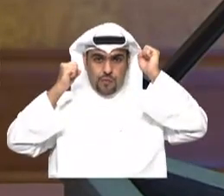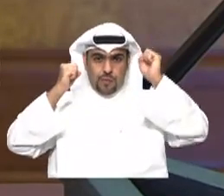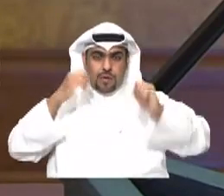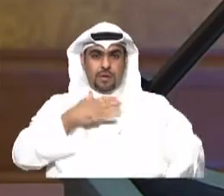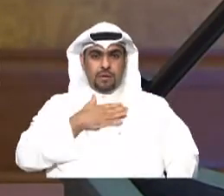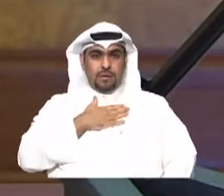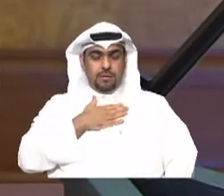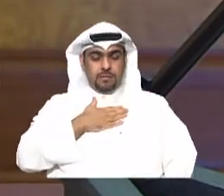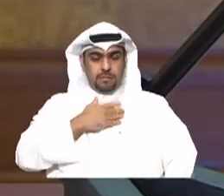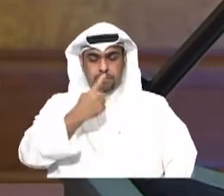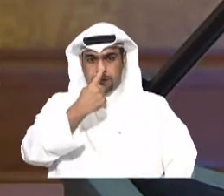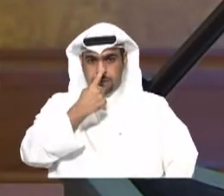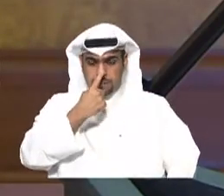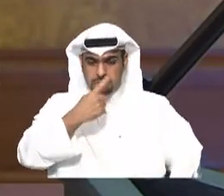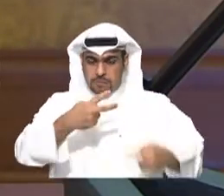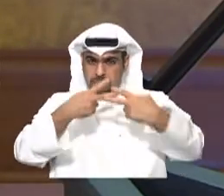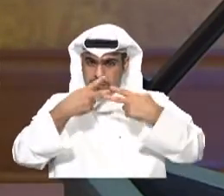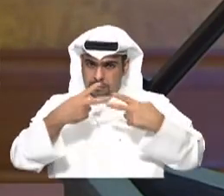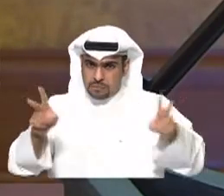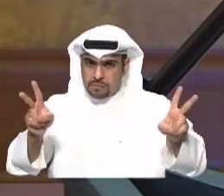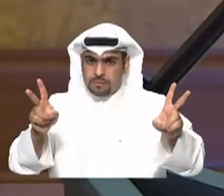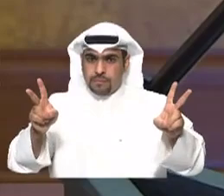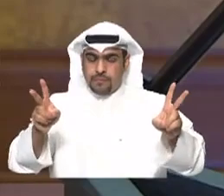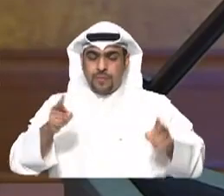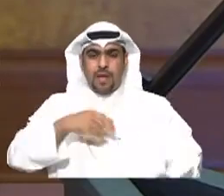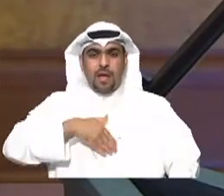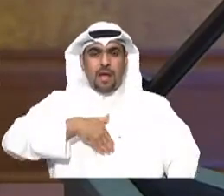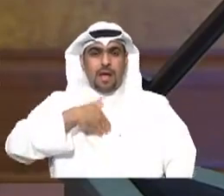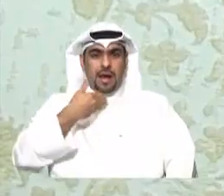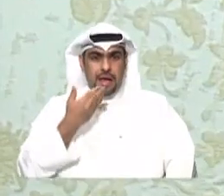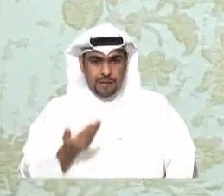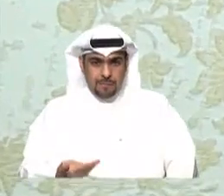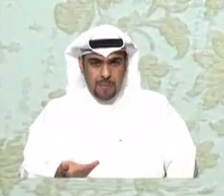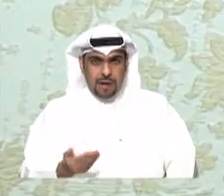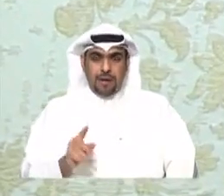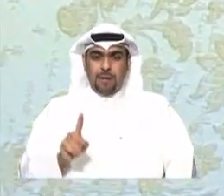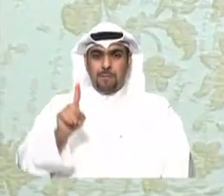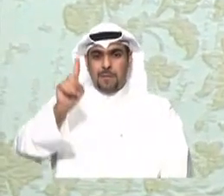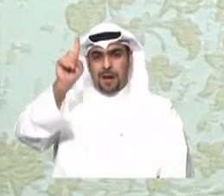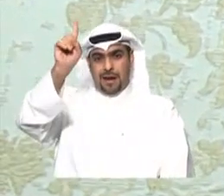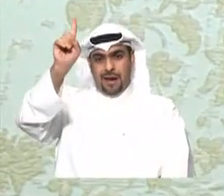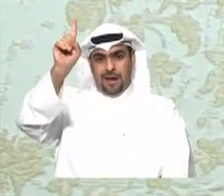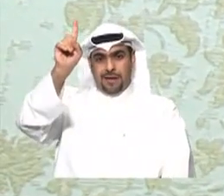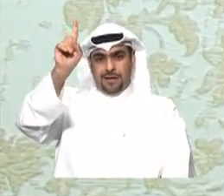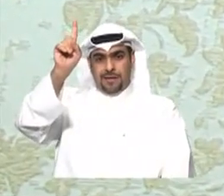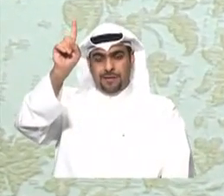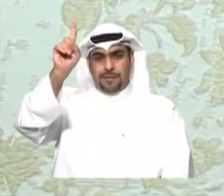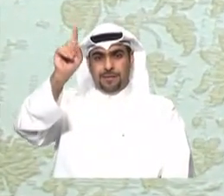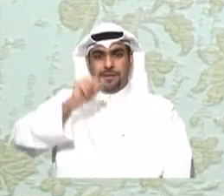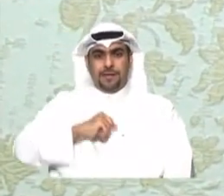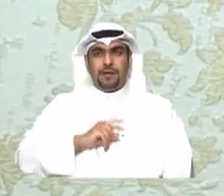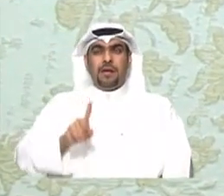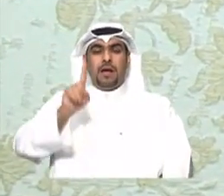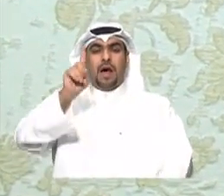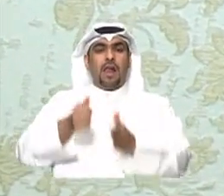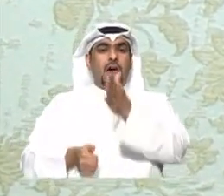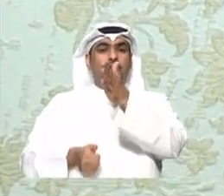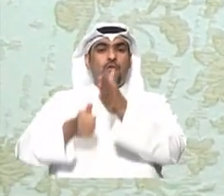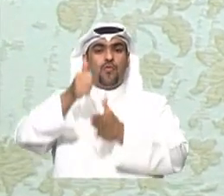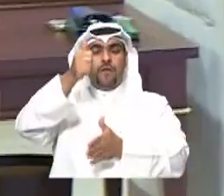يقدر راجيا من المولى تبارك وتعالى ان يوفقني